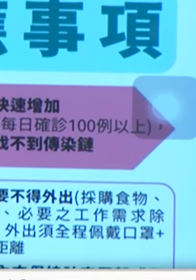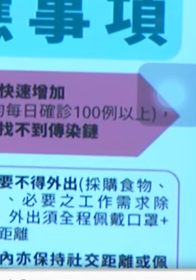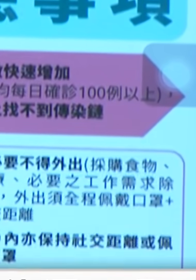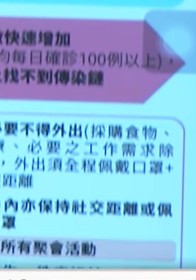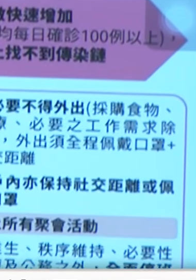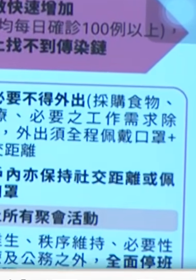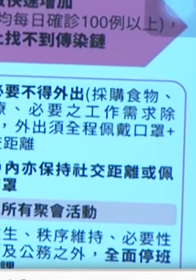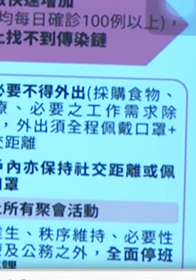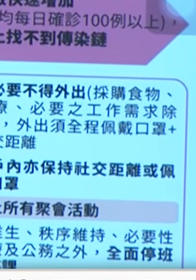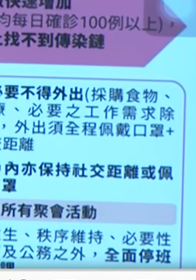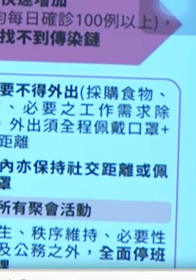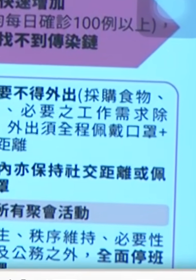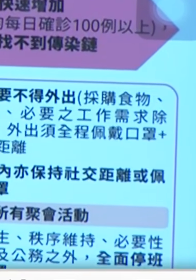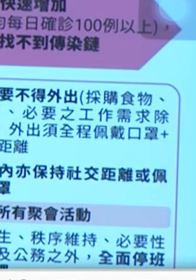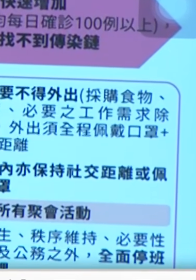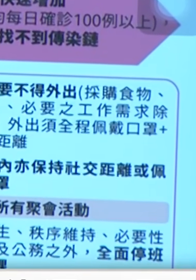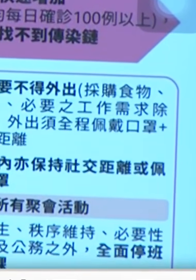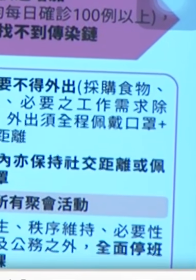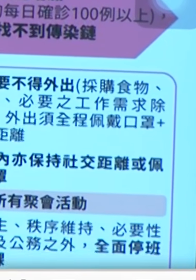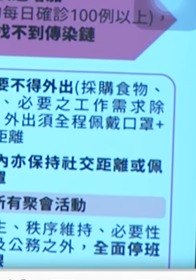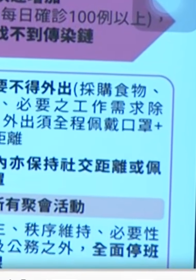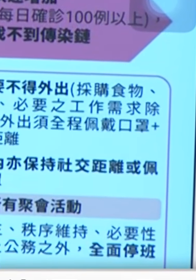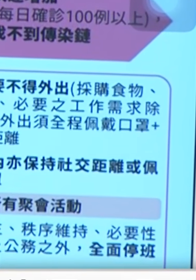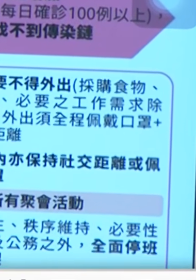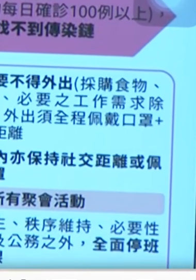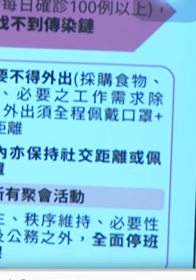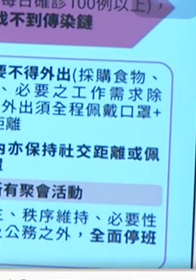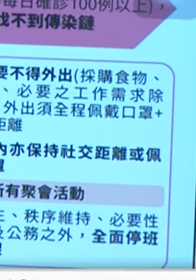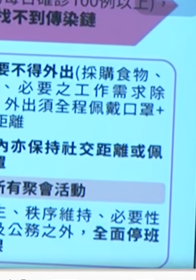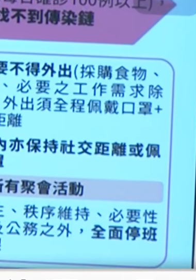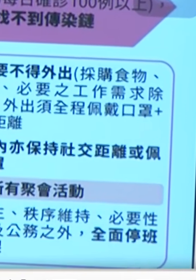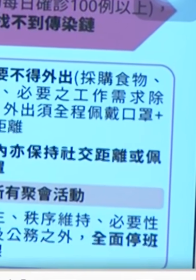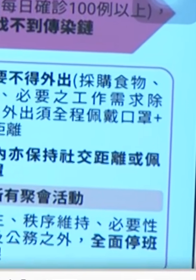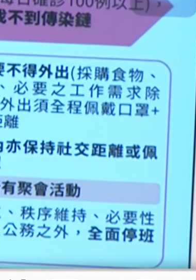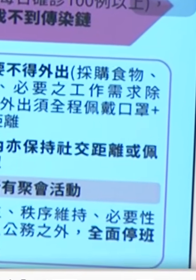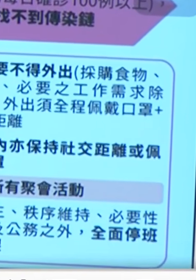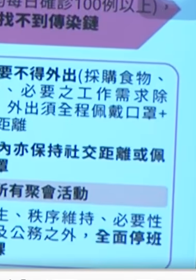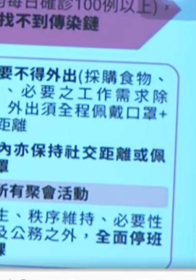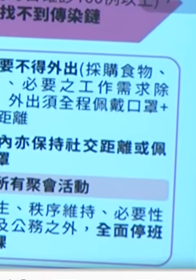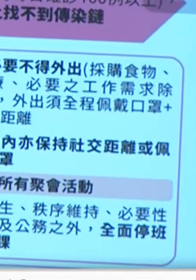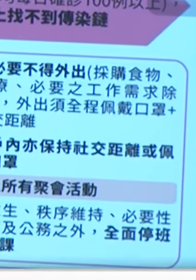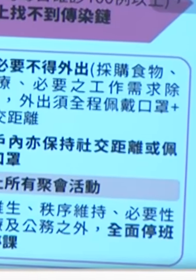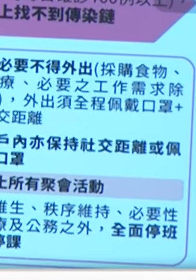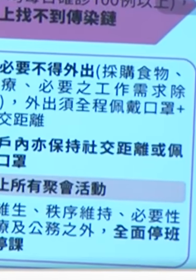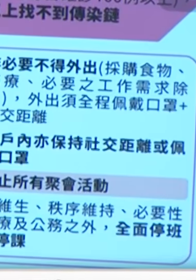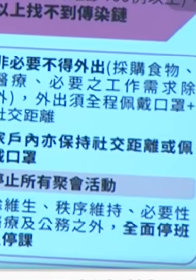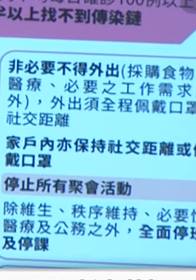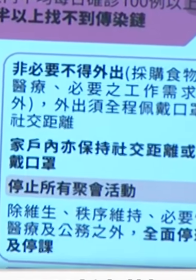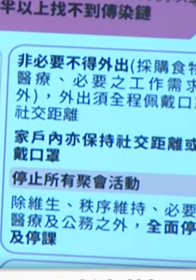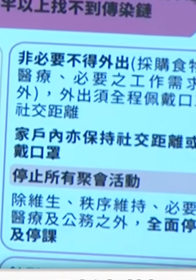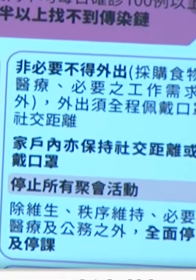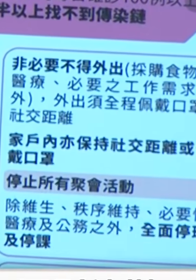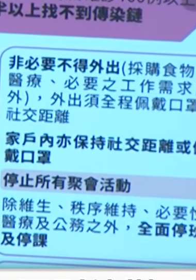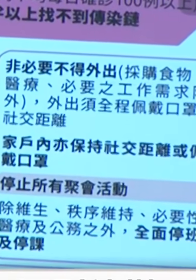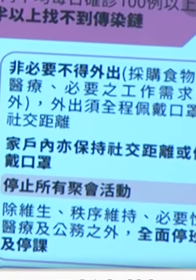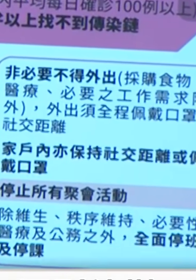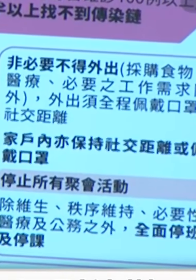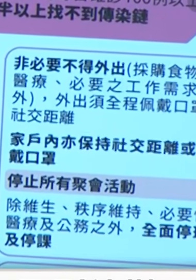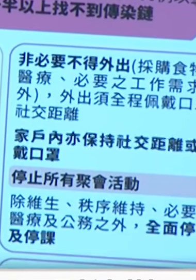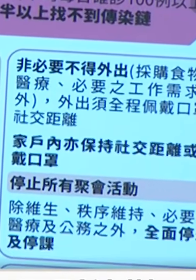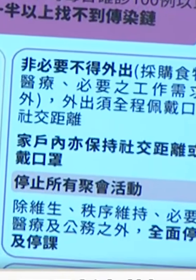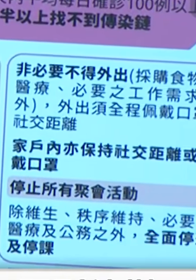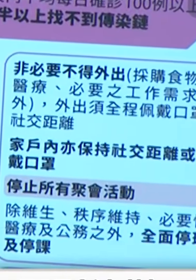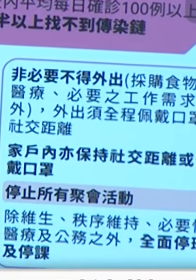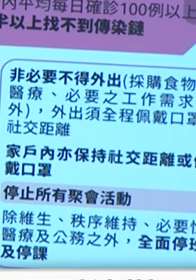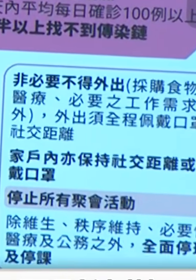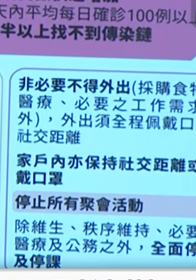开罚哦。然后呢，你如果是有这个室内这个人数跟这个室内啊、哦、室内100人，室外500人以上的这个集会活动，可能是